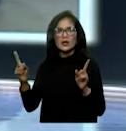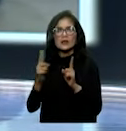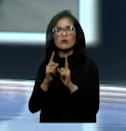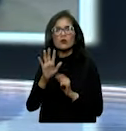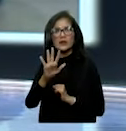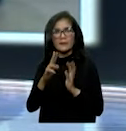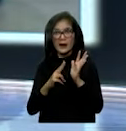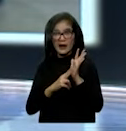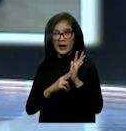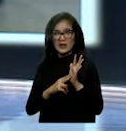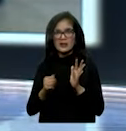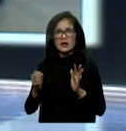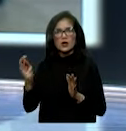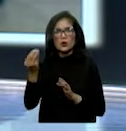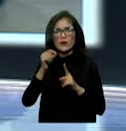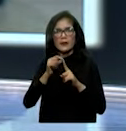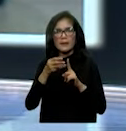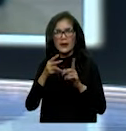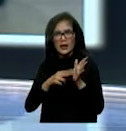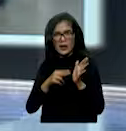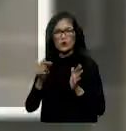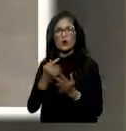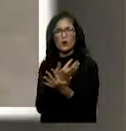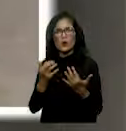PBNU dan dikecam warga.